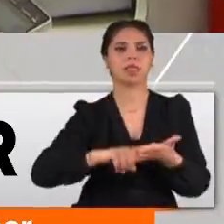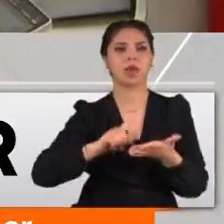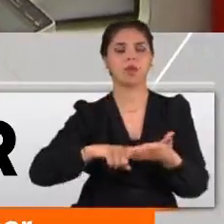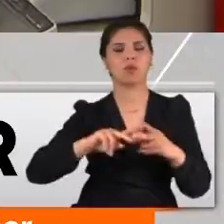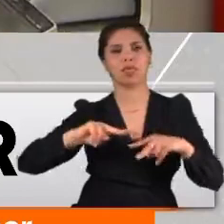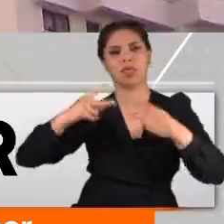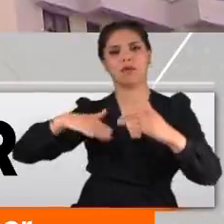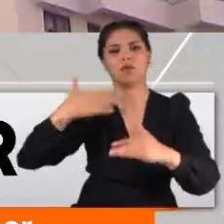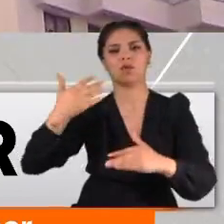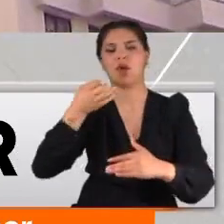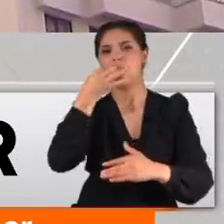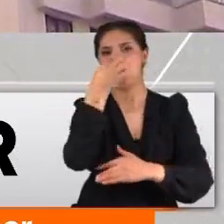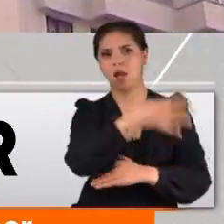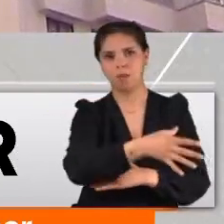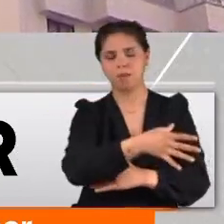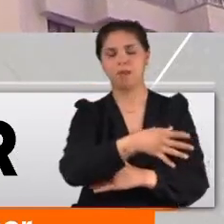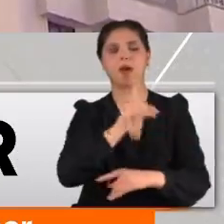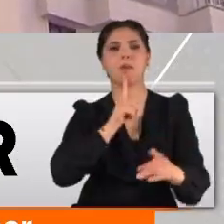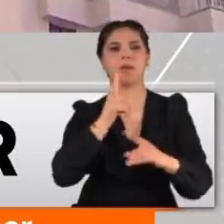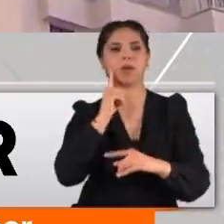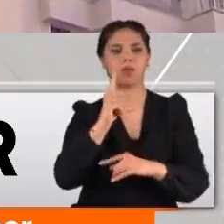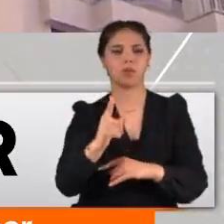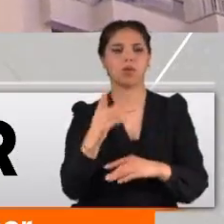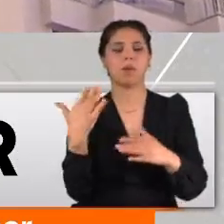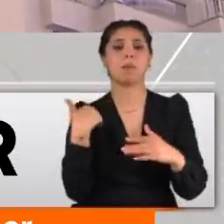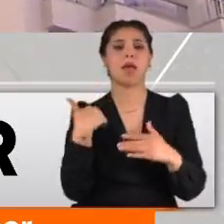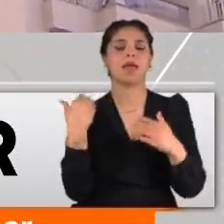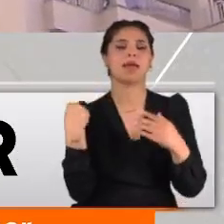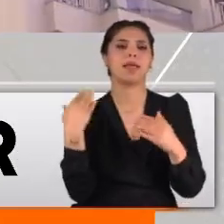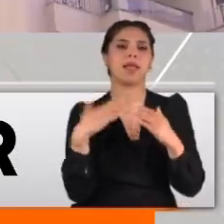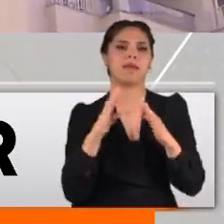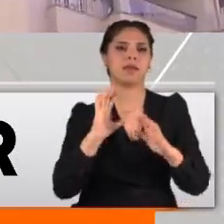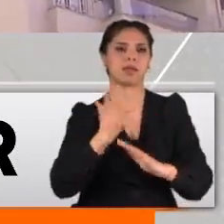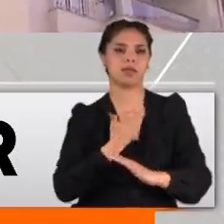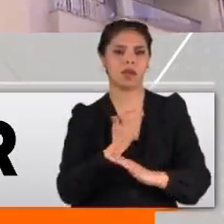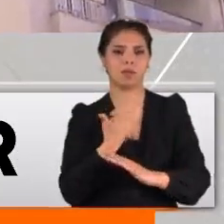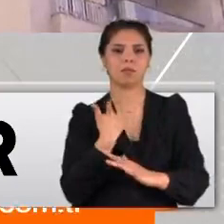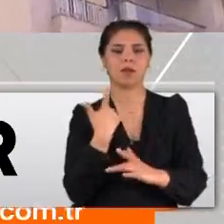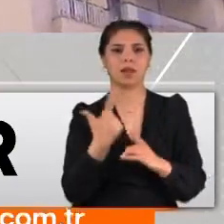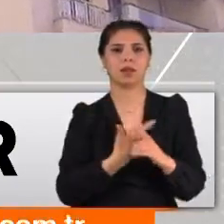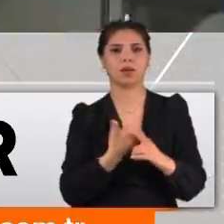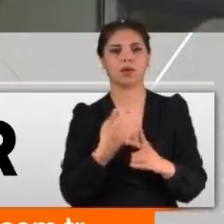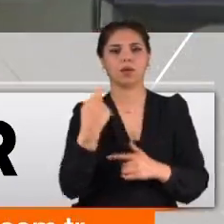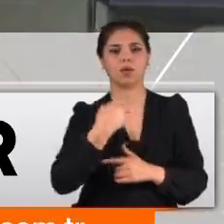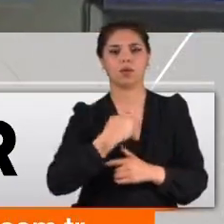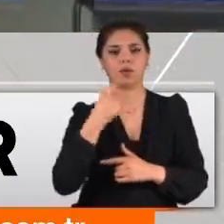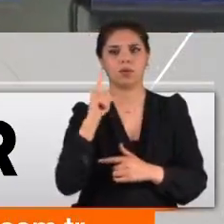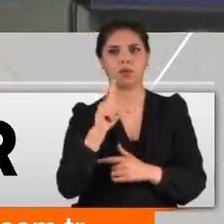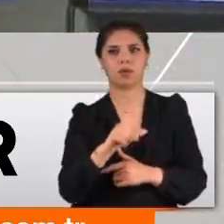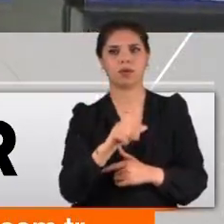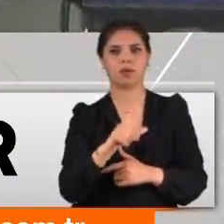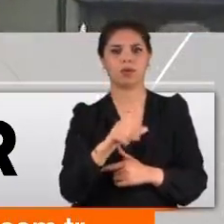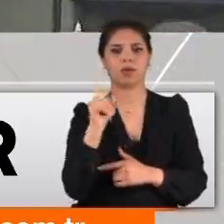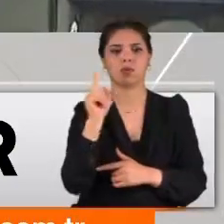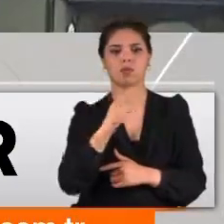sonra hemen ihtarı çekmek. İhtarı çekiyor ve diyor ki yeni gayrimenkul sahibi benim. Mal sahibi olarak bana artık kiranızı yatırmanız gerekiyor ve 6 ay